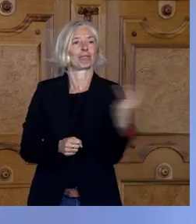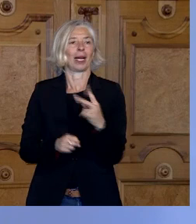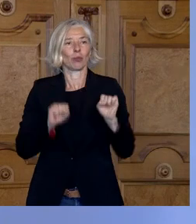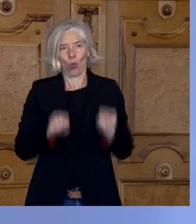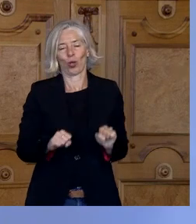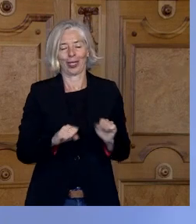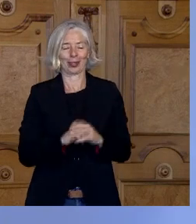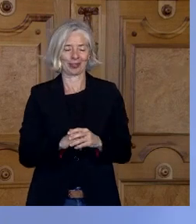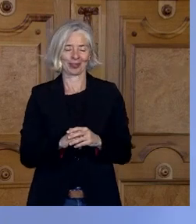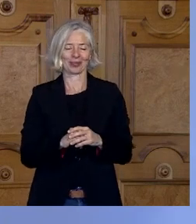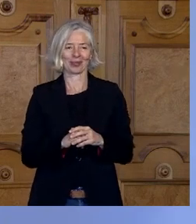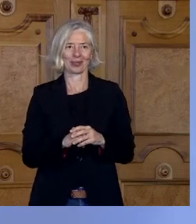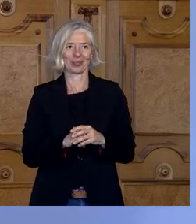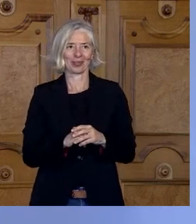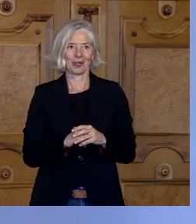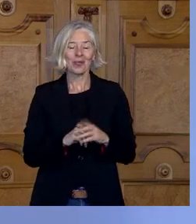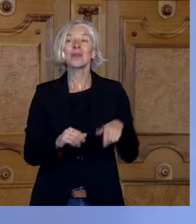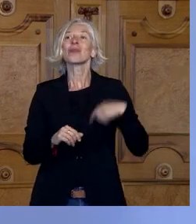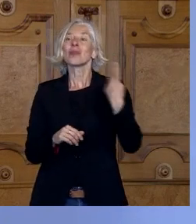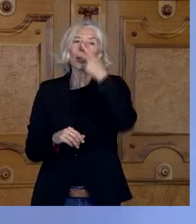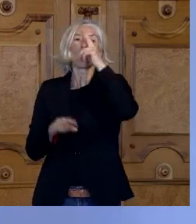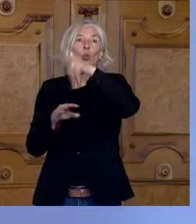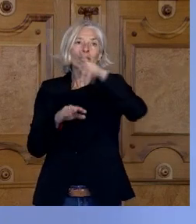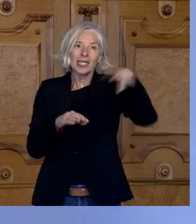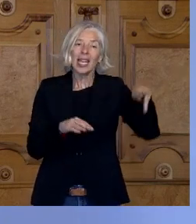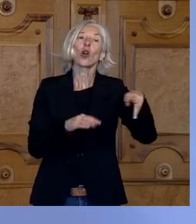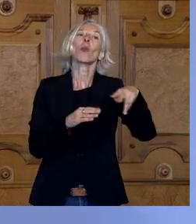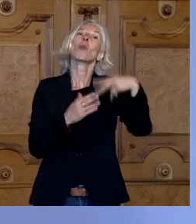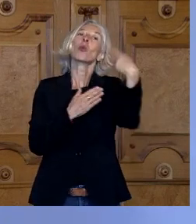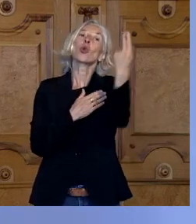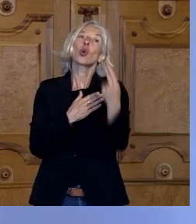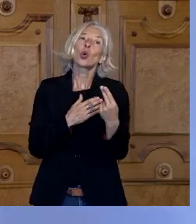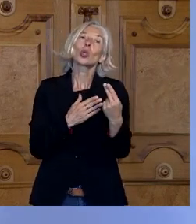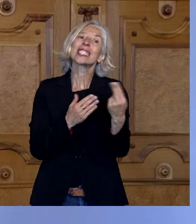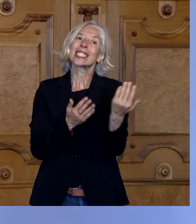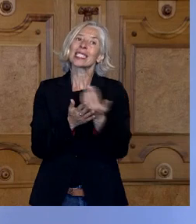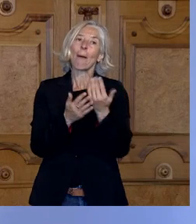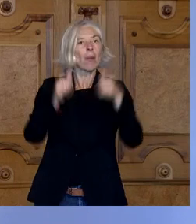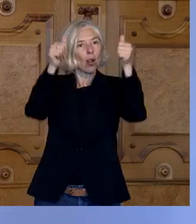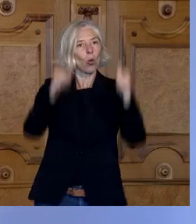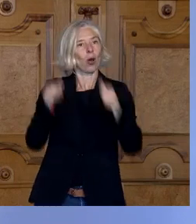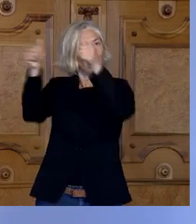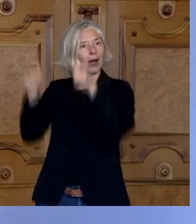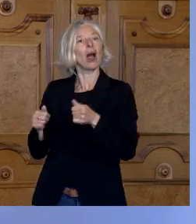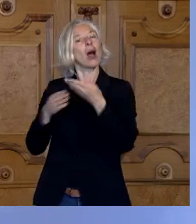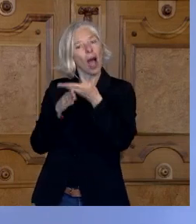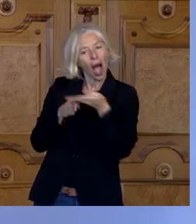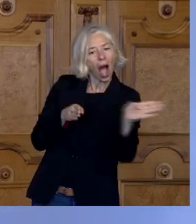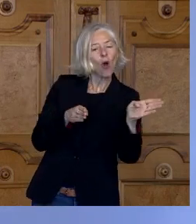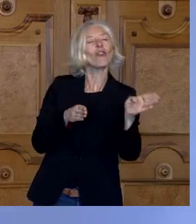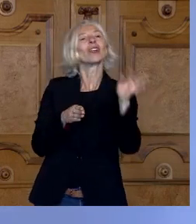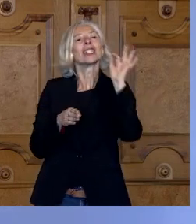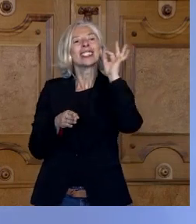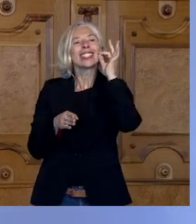kommen. Die Kunstsammlung und die Museen werden wir ab kommendem Dienstag, dem 12. Mai, öffnen. Das